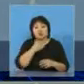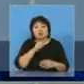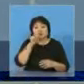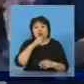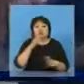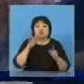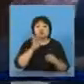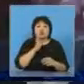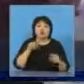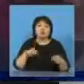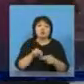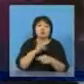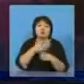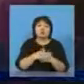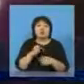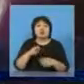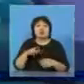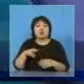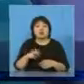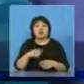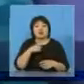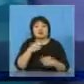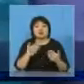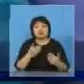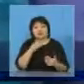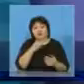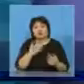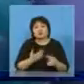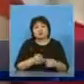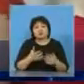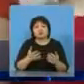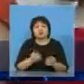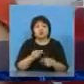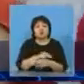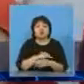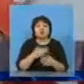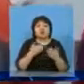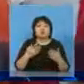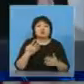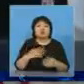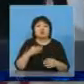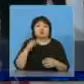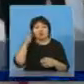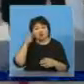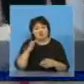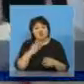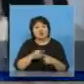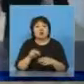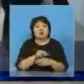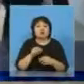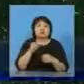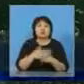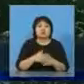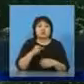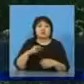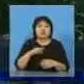Снегурочки прошел в реабилитационном центре Аяла. Отметим, в настоящее время здесь получают лечение свыше 40 ребят. Реабилитационный